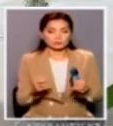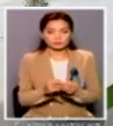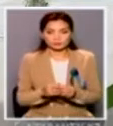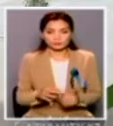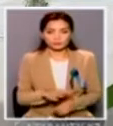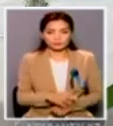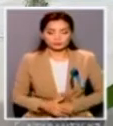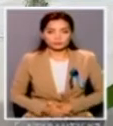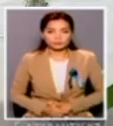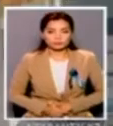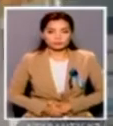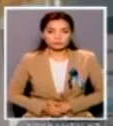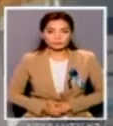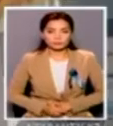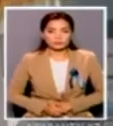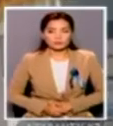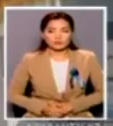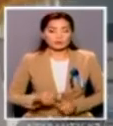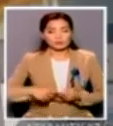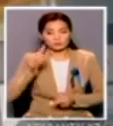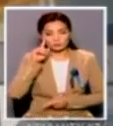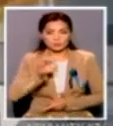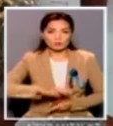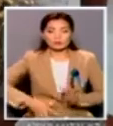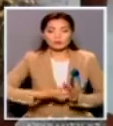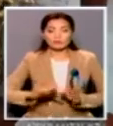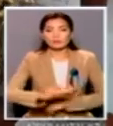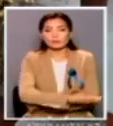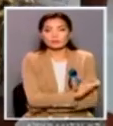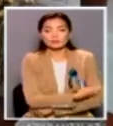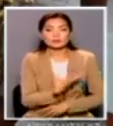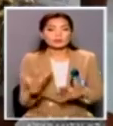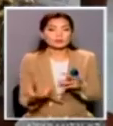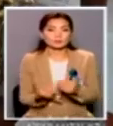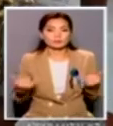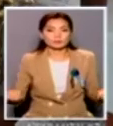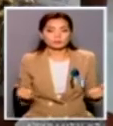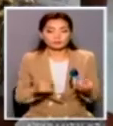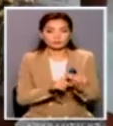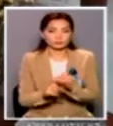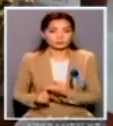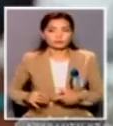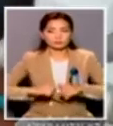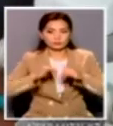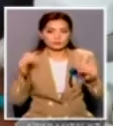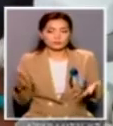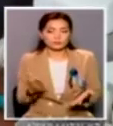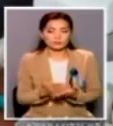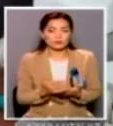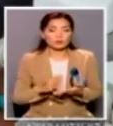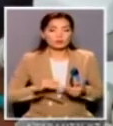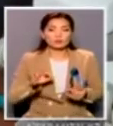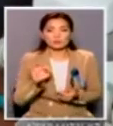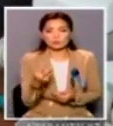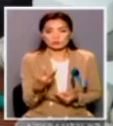работу. Мы знаем, что в области не хватает врачей. В последнее время из-за эпидемии увеличилось количество вызовов в